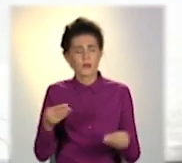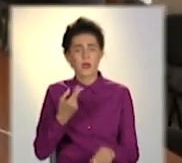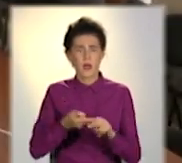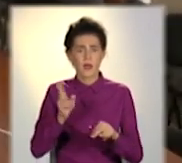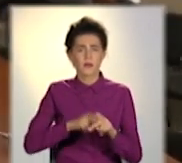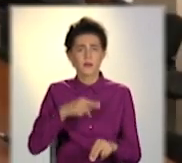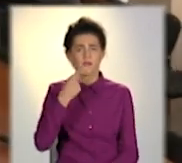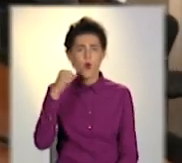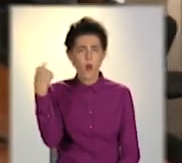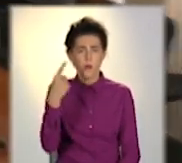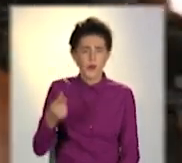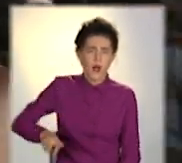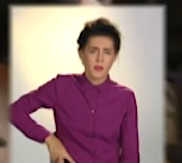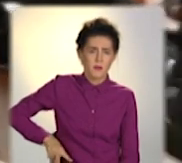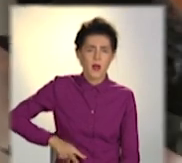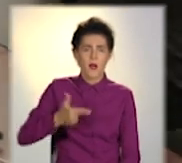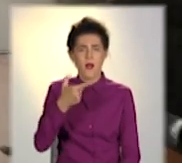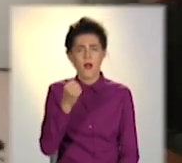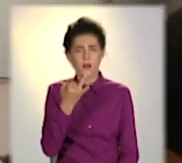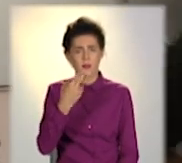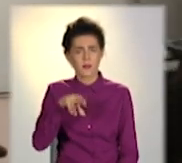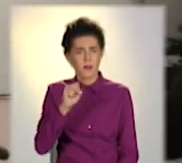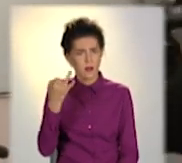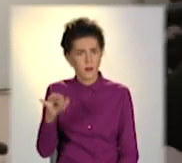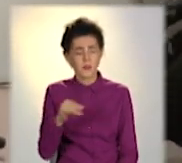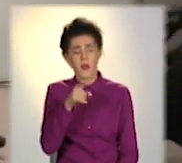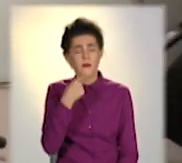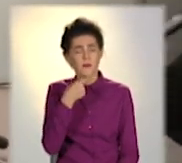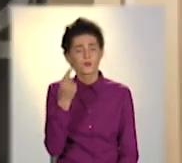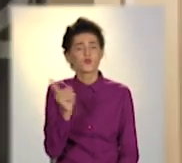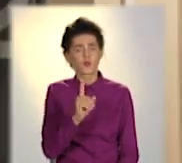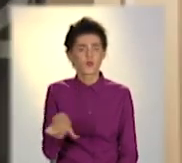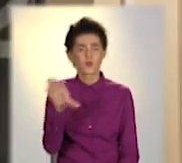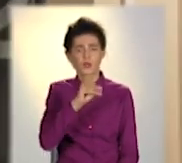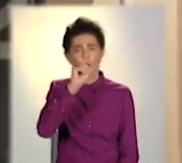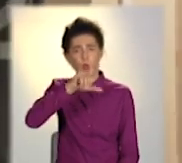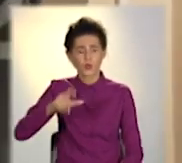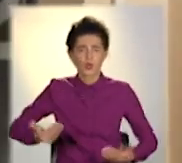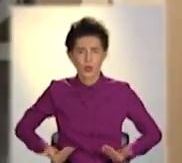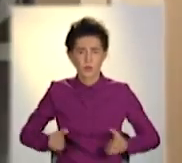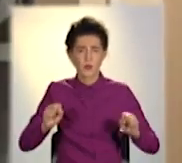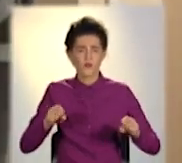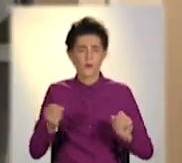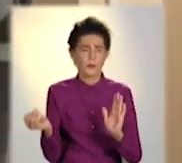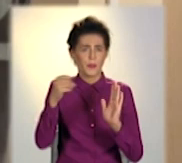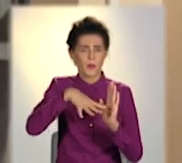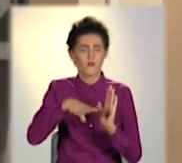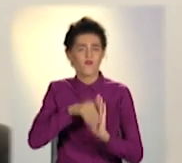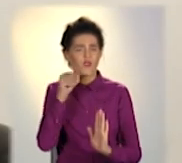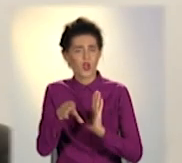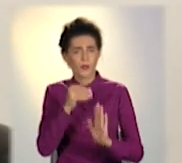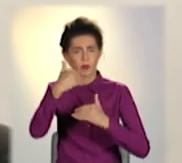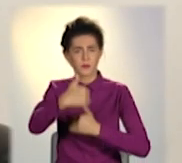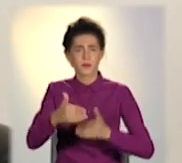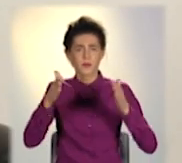голова облдержадміністрації Сергій Гайдай. Також він зазначив, жителі зможуть кинути бюлетень у скриньку і в